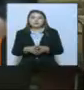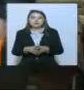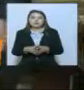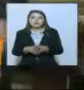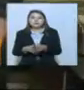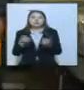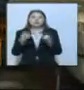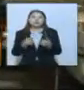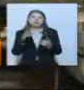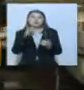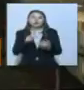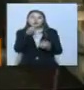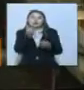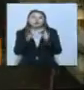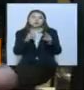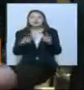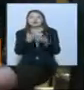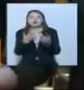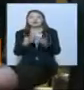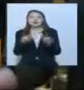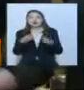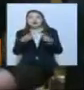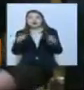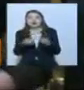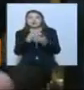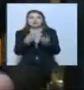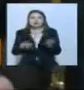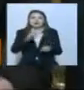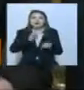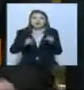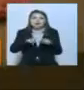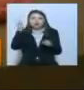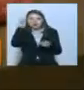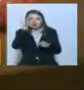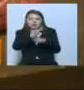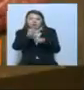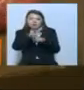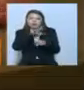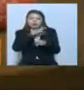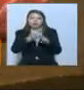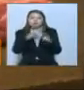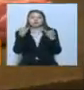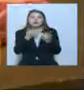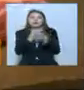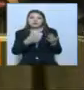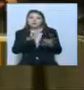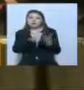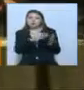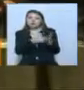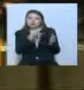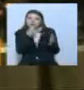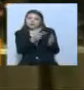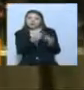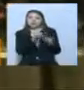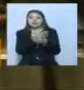В свою очередь повара пятизвездочного отеля быстро схватывали шаги приготовления аутентичных блюд тайской кухни. В меню известны любимые